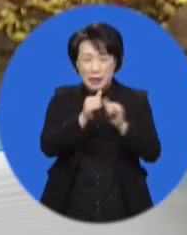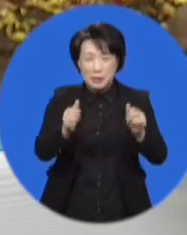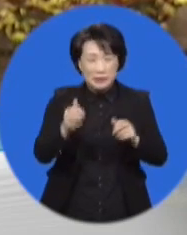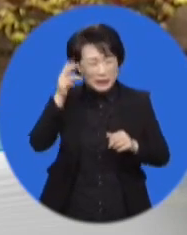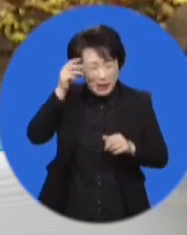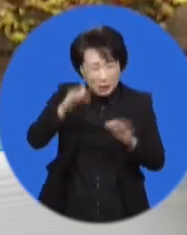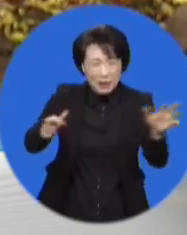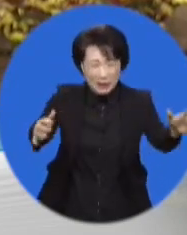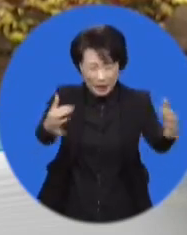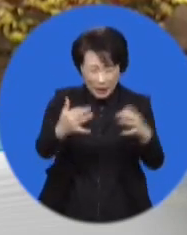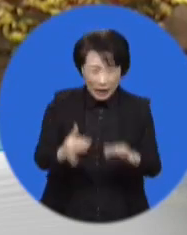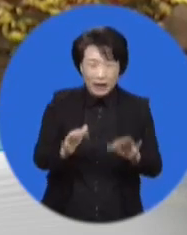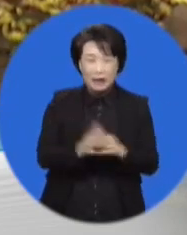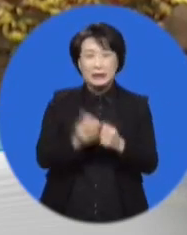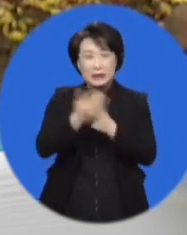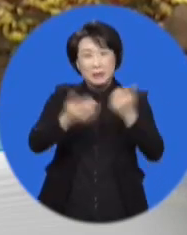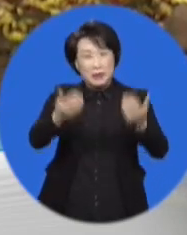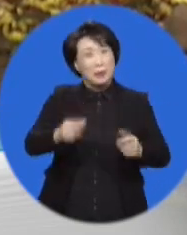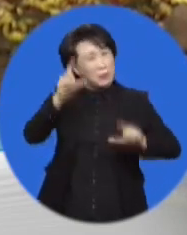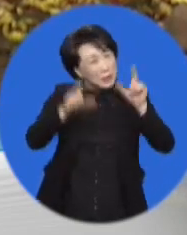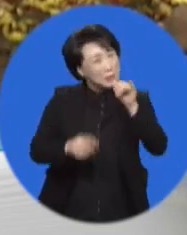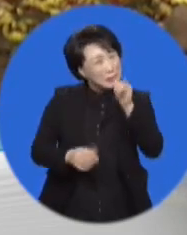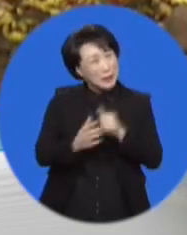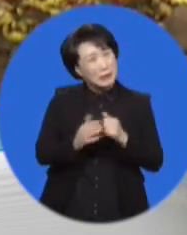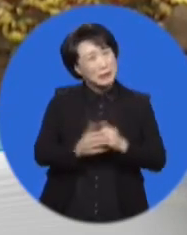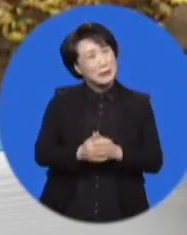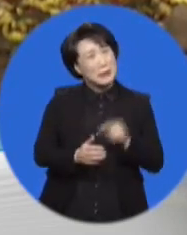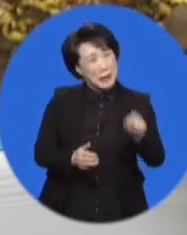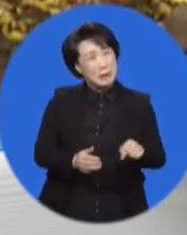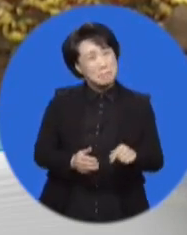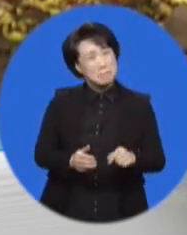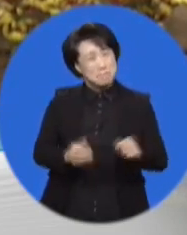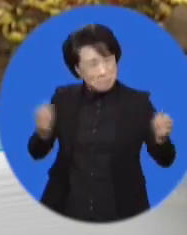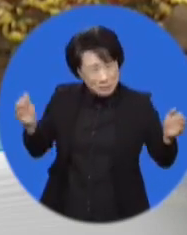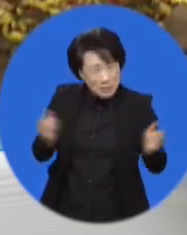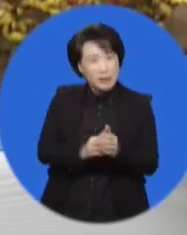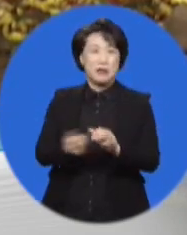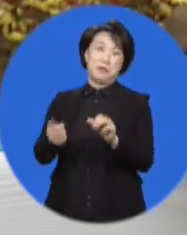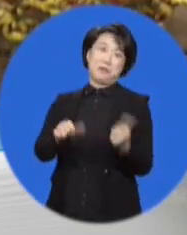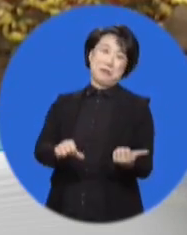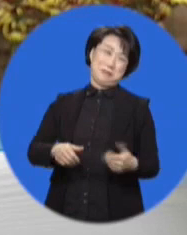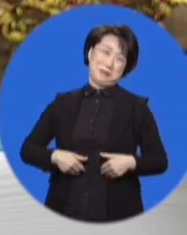것들이 뭐, 그러니까 이거 해내고 죽어야 된다, 이거죠.